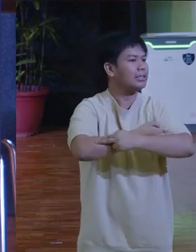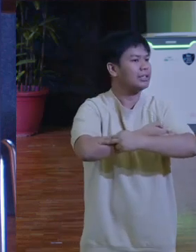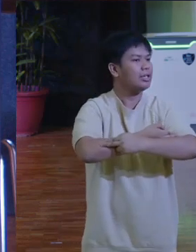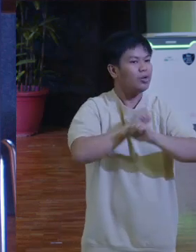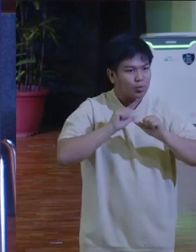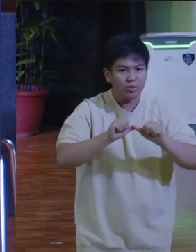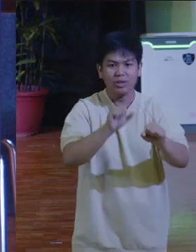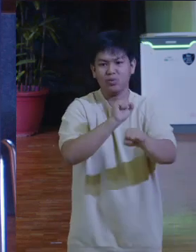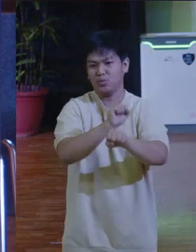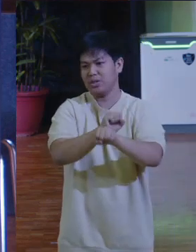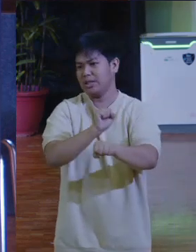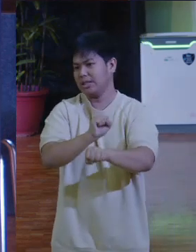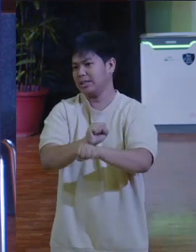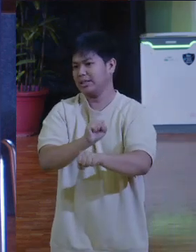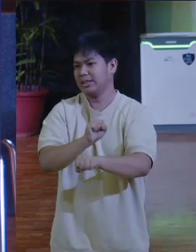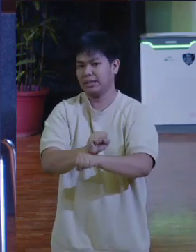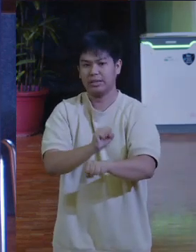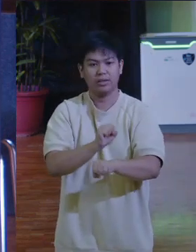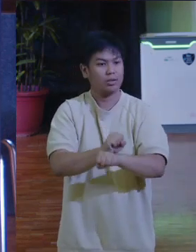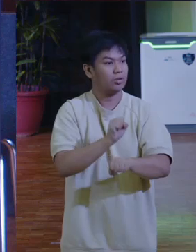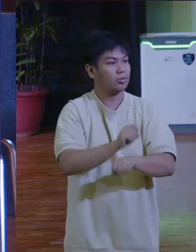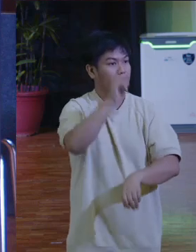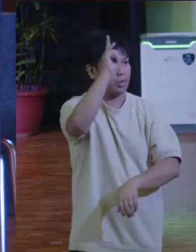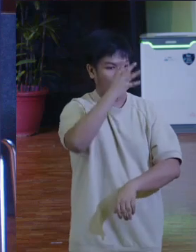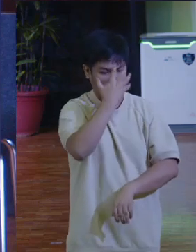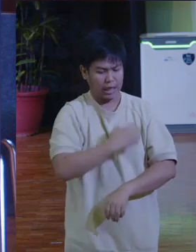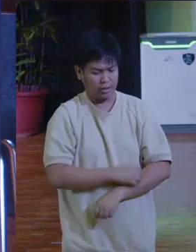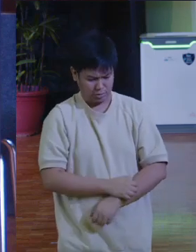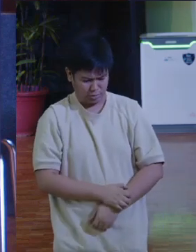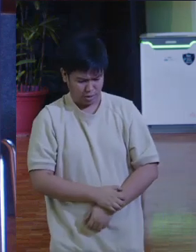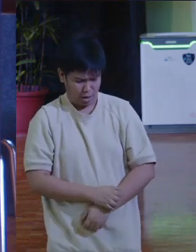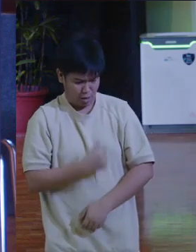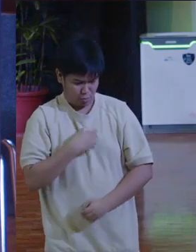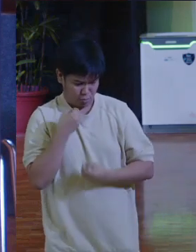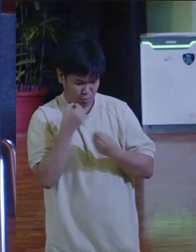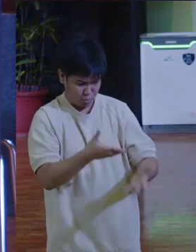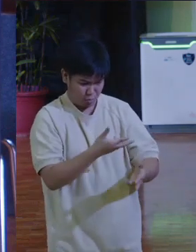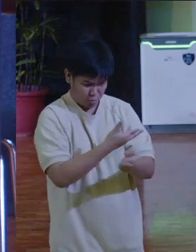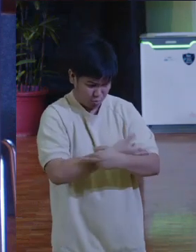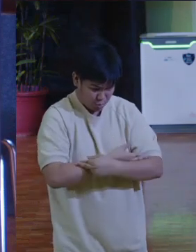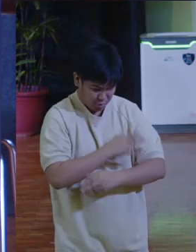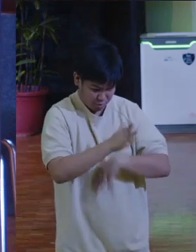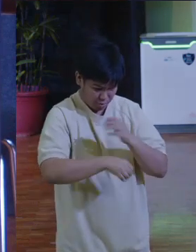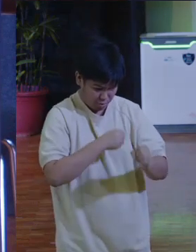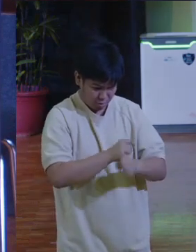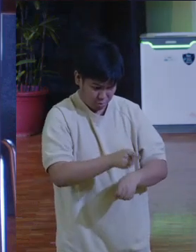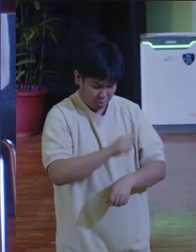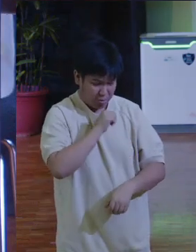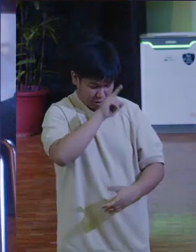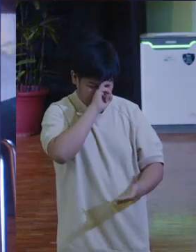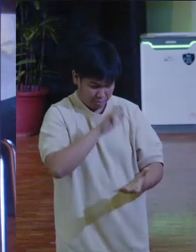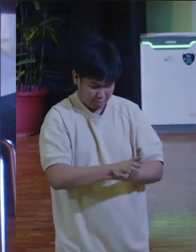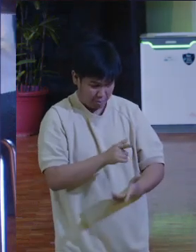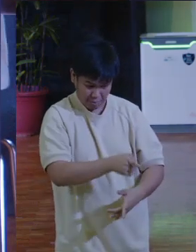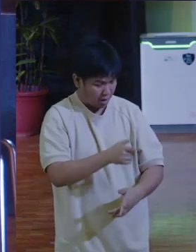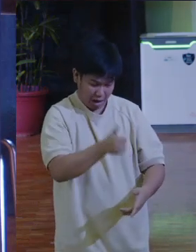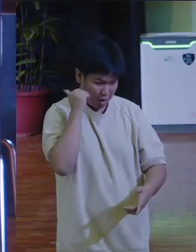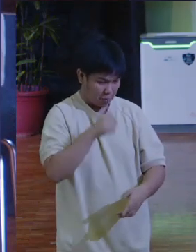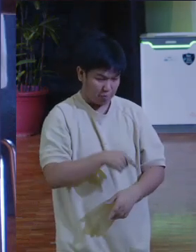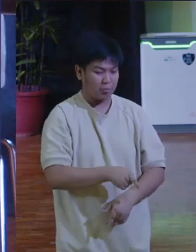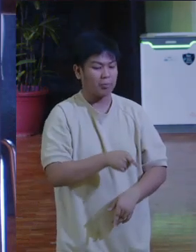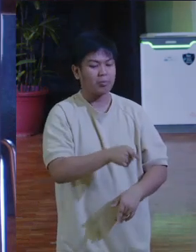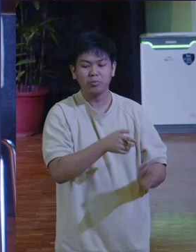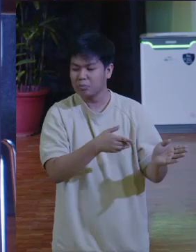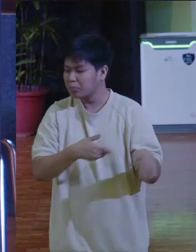sila in-exile. Pero para sa atin ngayon, mga kapatid, tayo na nakakita na nung kanyang unang